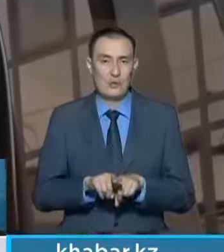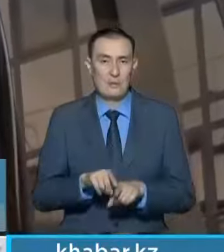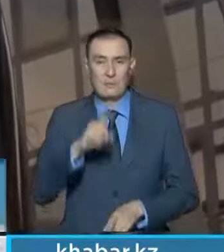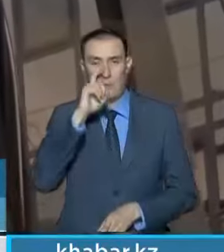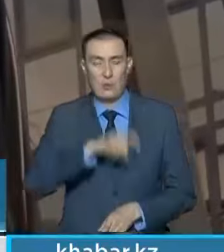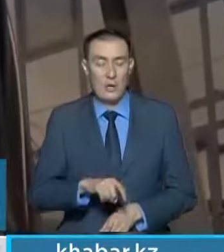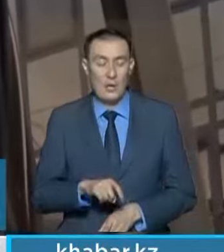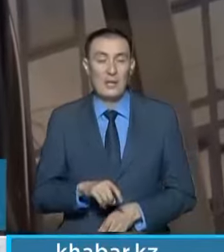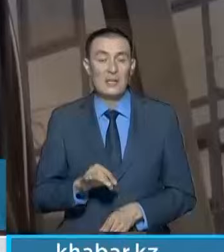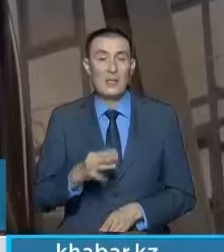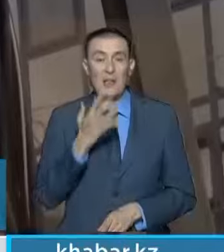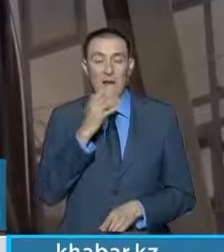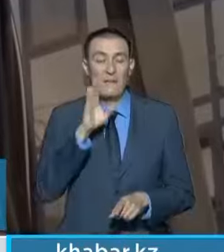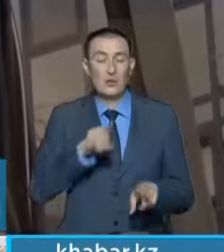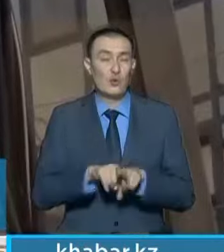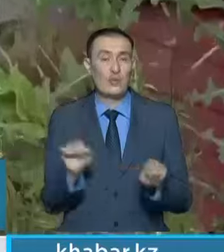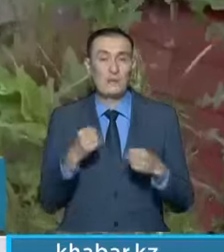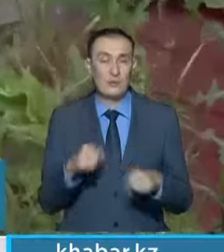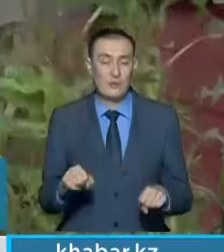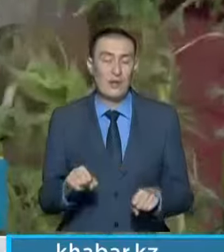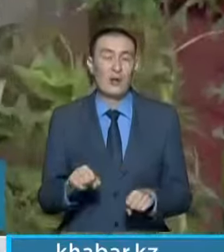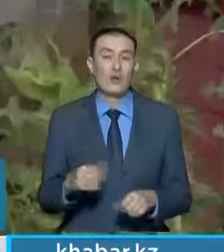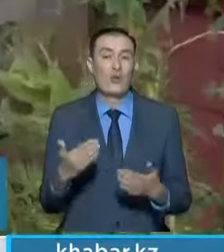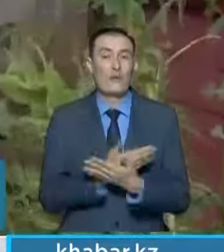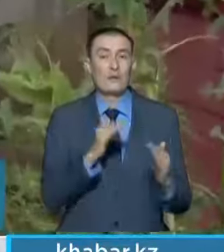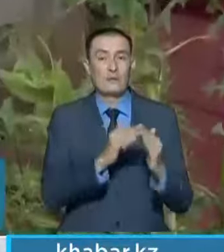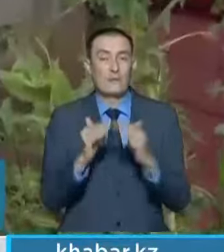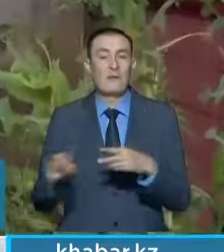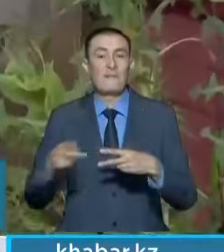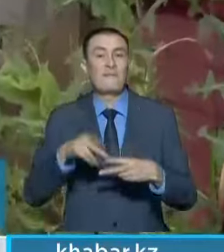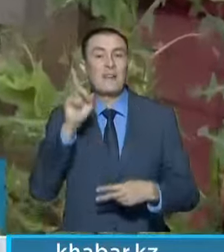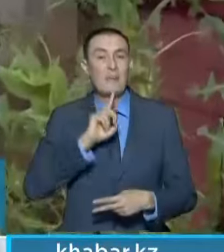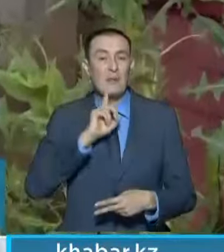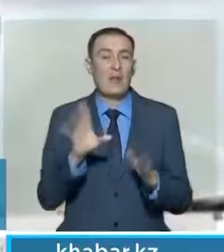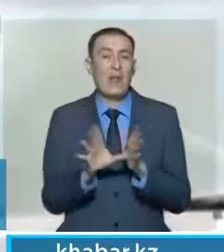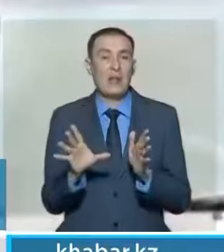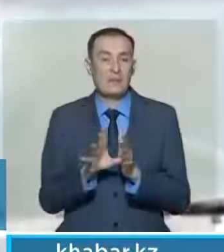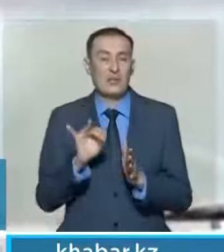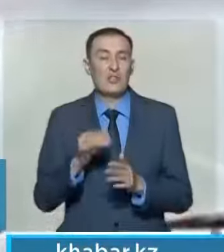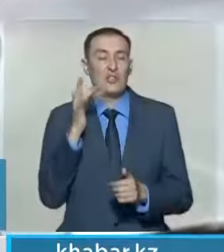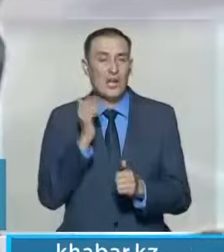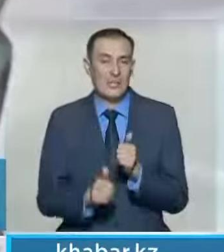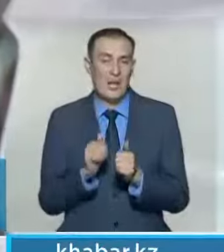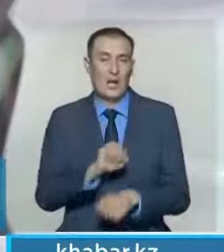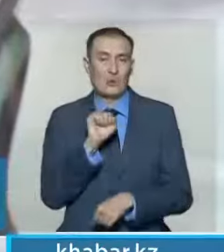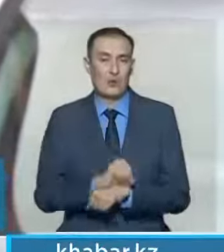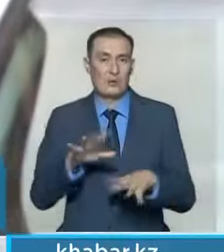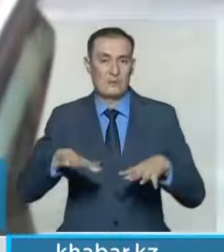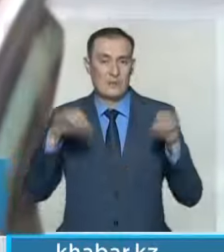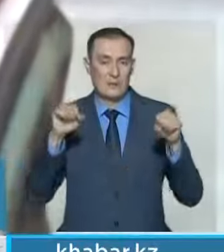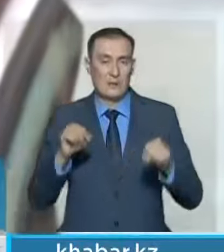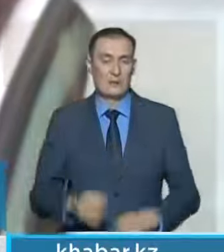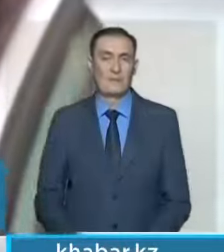нагрев воды не всегда возможен. Больше 4 лет местные новостройки подключены к временному электроснабжению и часто отключают свет. А